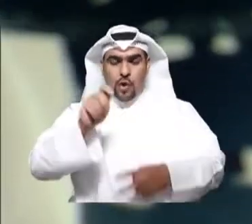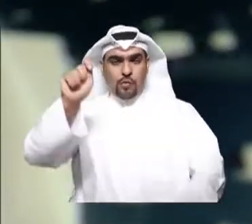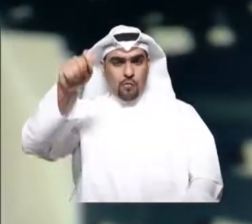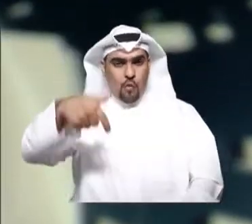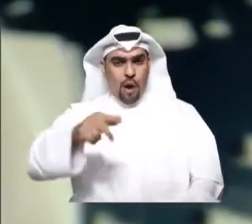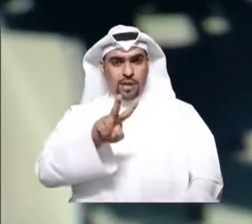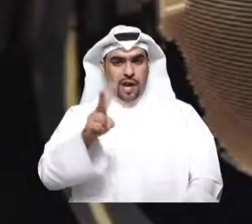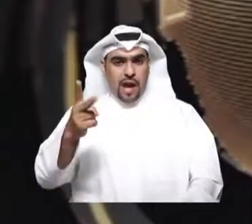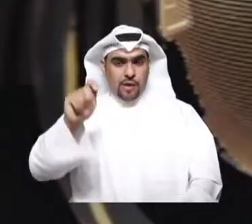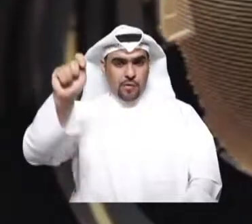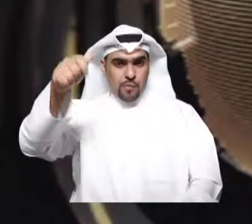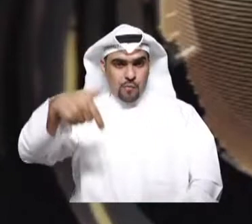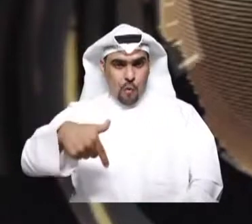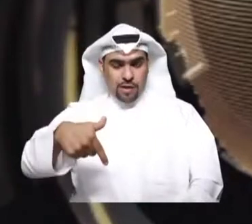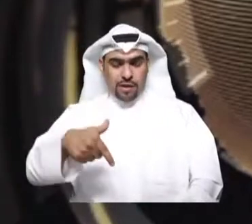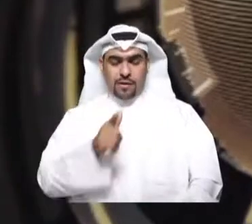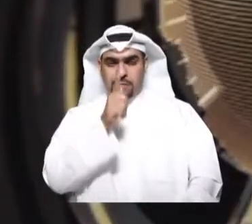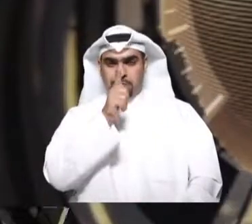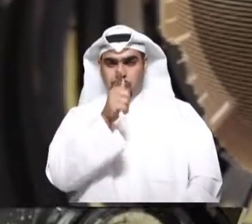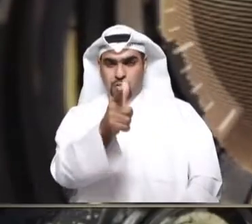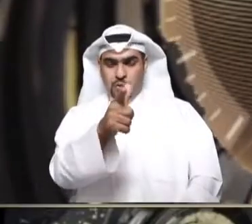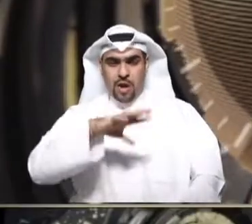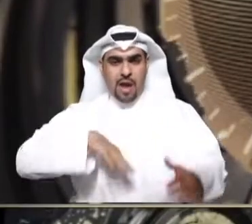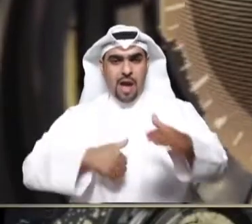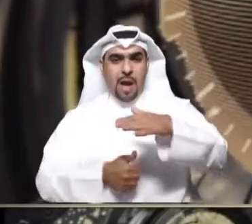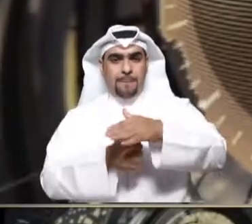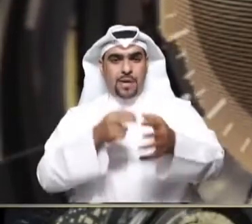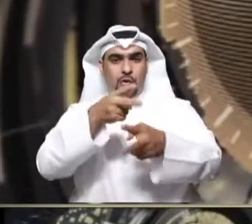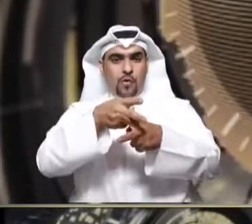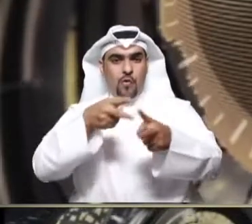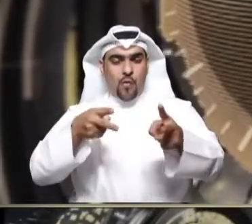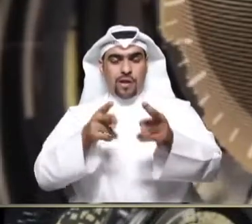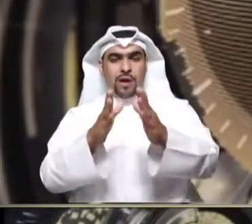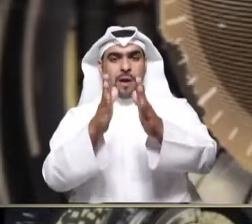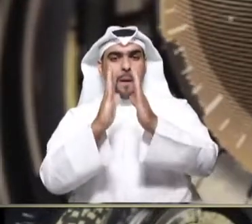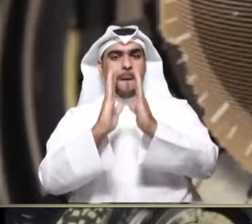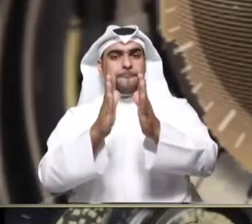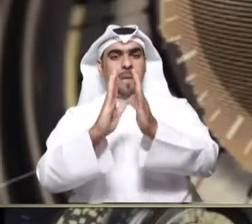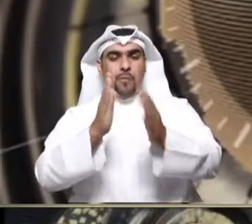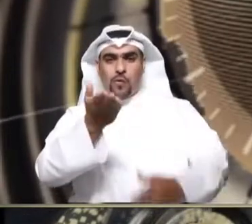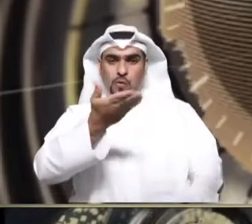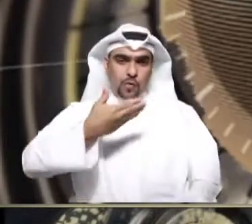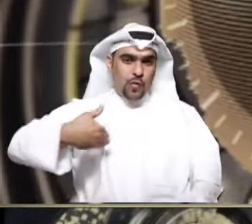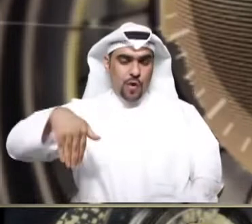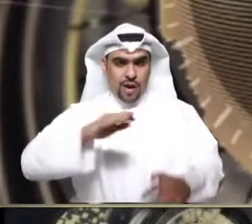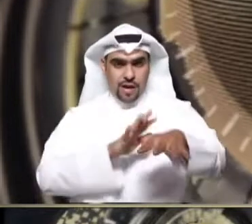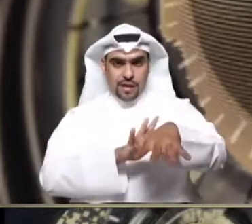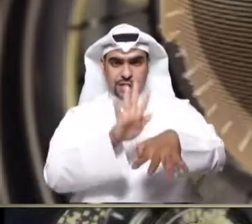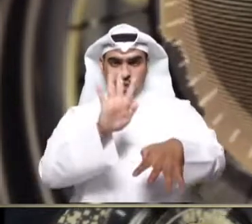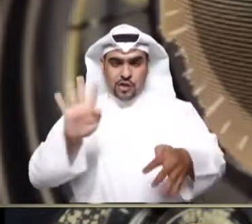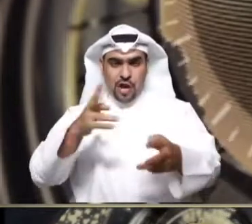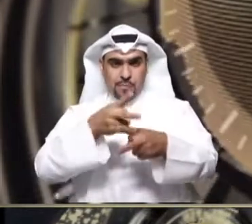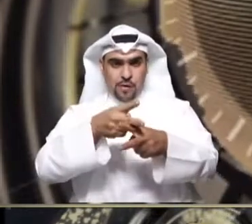حضرة صاحب السمو أمير البلاد الشيخ صباح الأحمد الجابر الصباح حفظه الله ورعاه